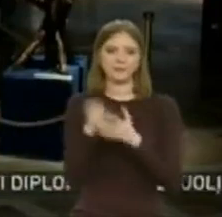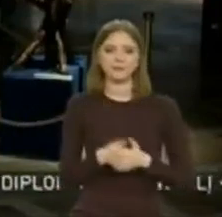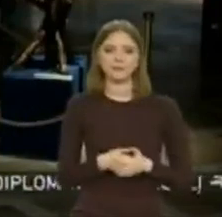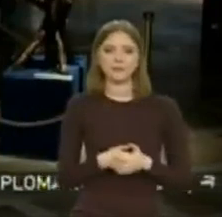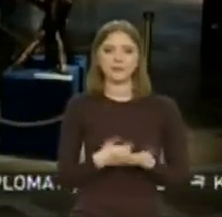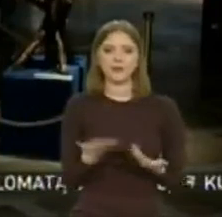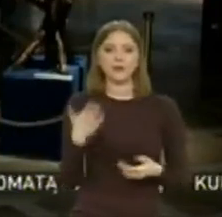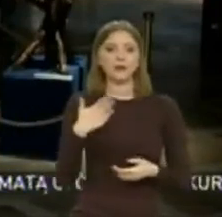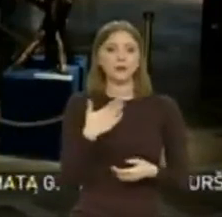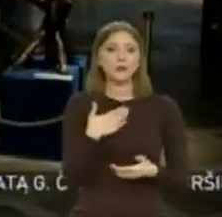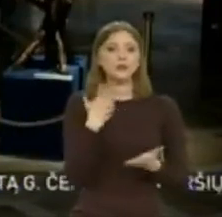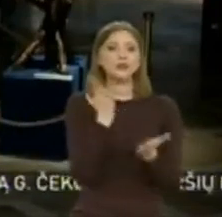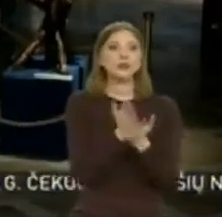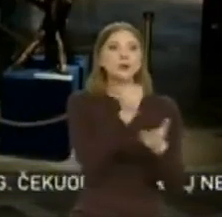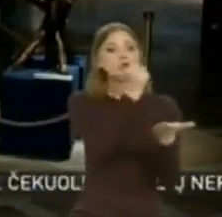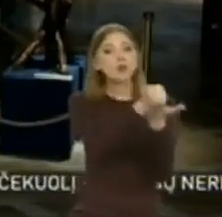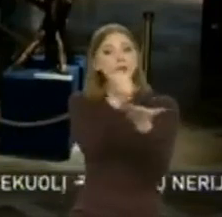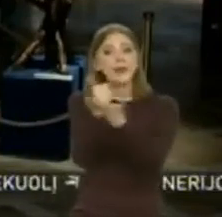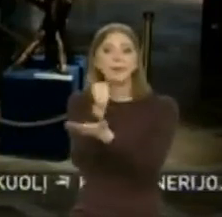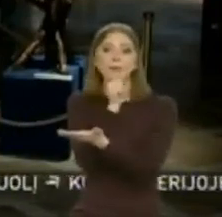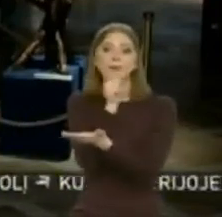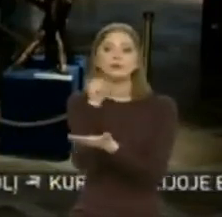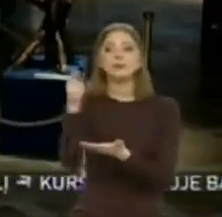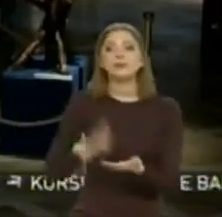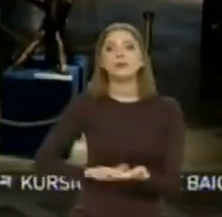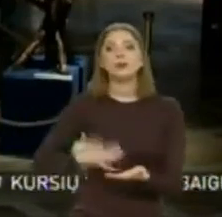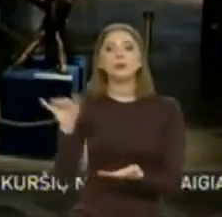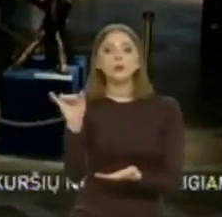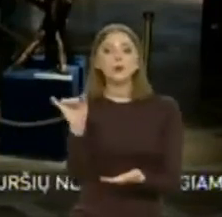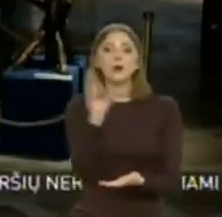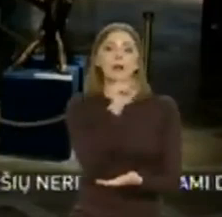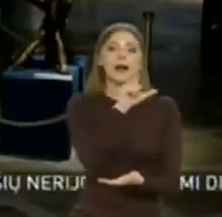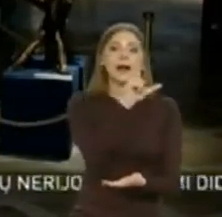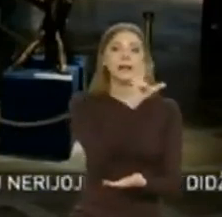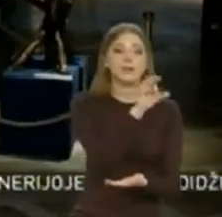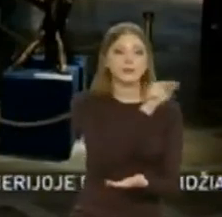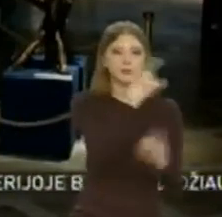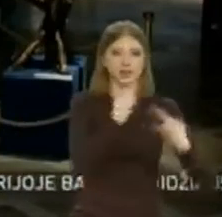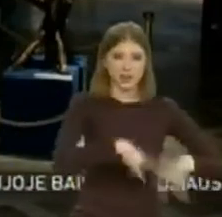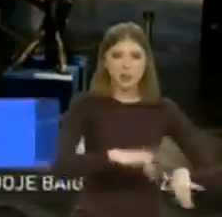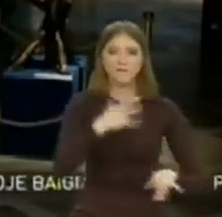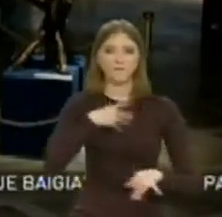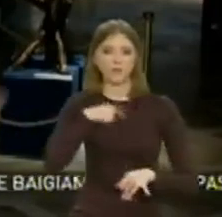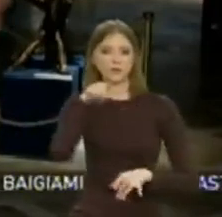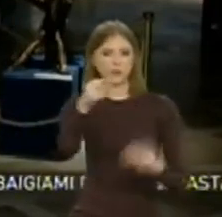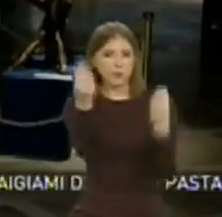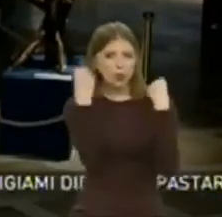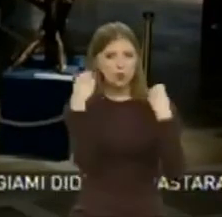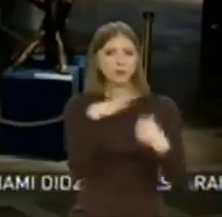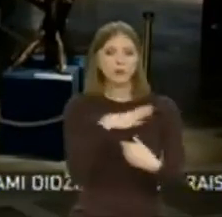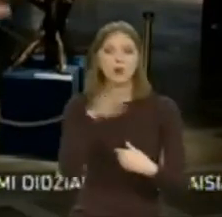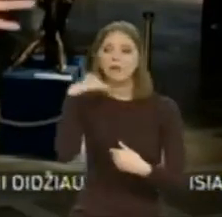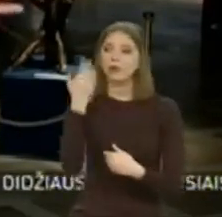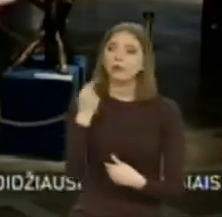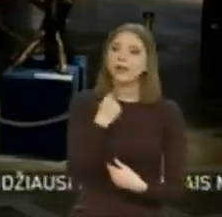tikras stoteles, per vietovės, kuriuose jis gyveno. Tai Kalviai kaip jo kilmės vieta, Vilnius kaip studijų vieta, na, vėliau